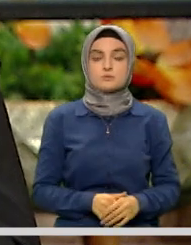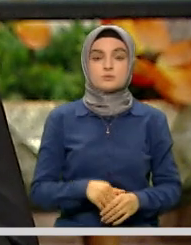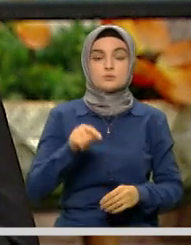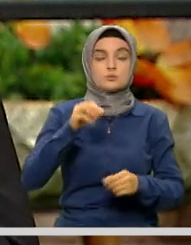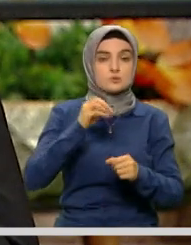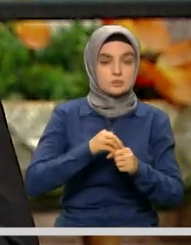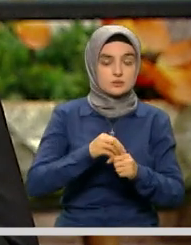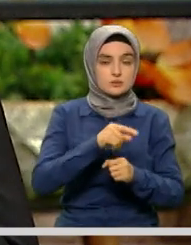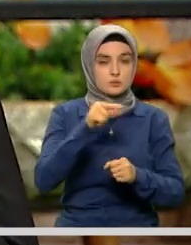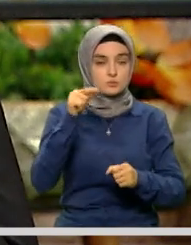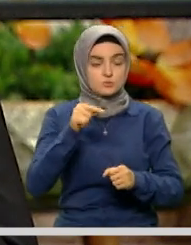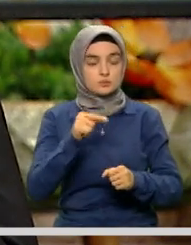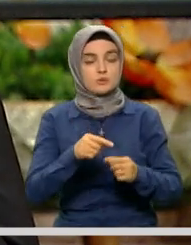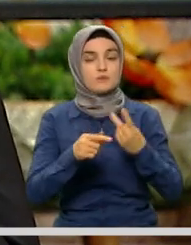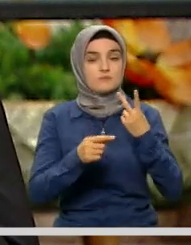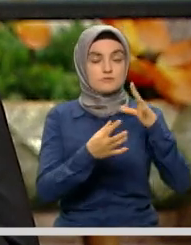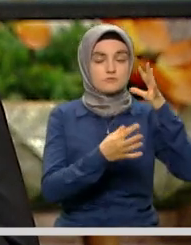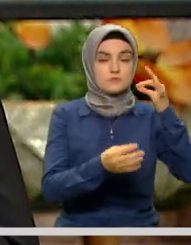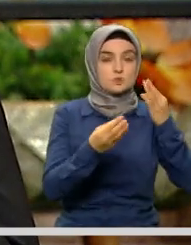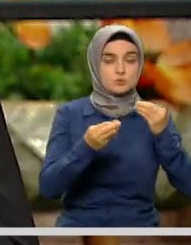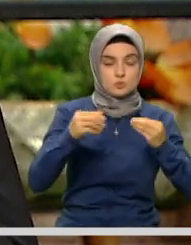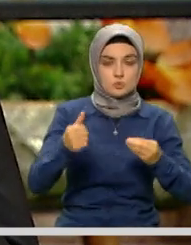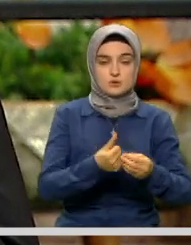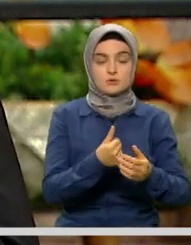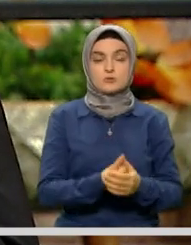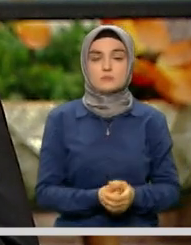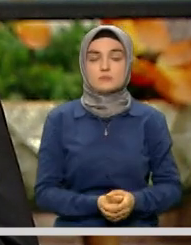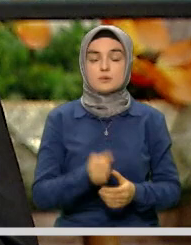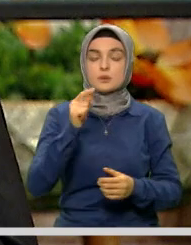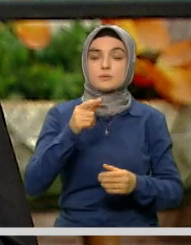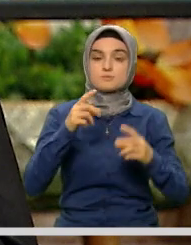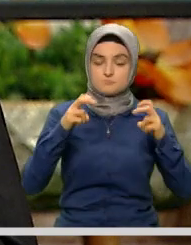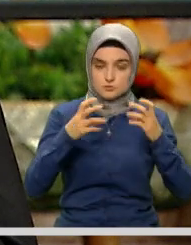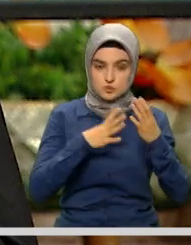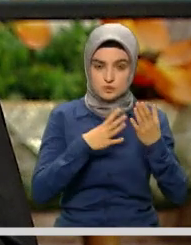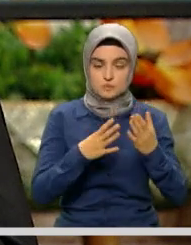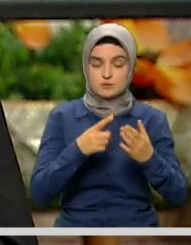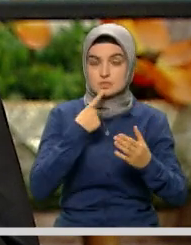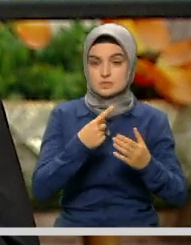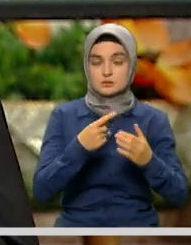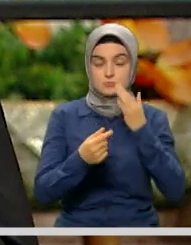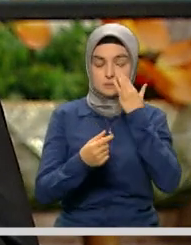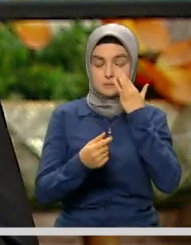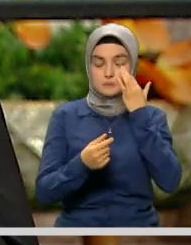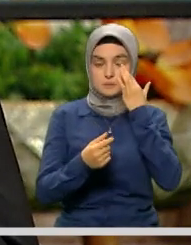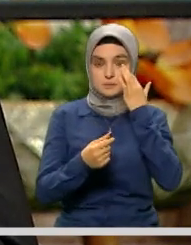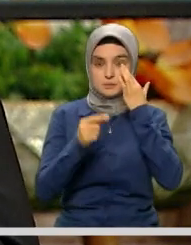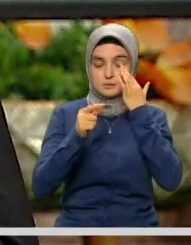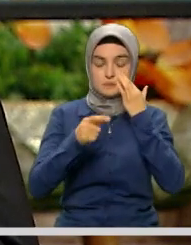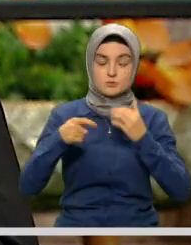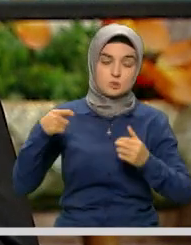burada yani Vahşi'nin şeyi çok önemli. Tabii burada bir anekdot daha var. Vahşi diyor ki, ben diyor bu